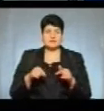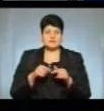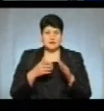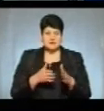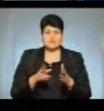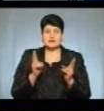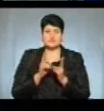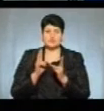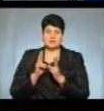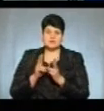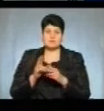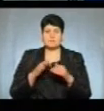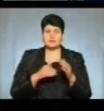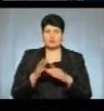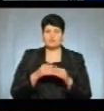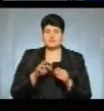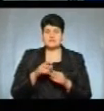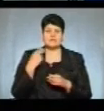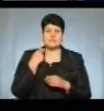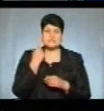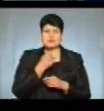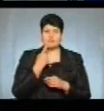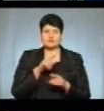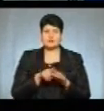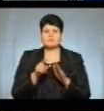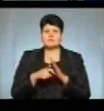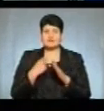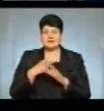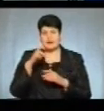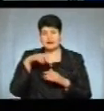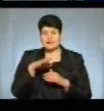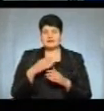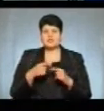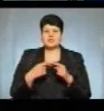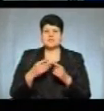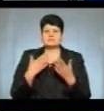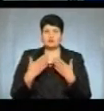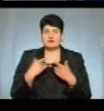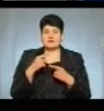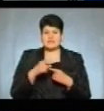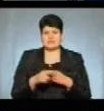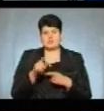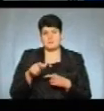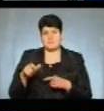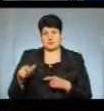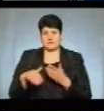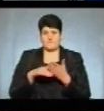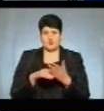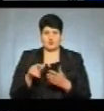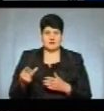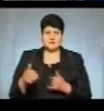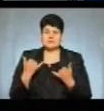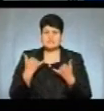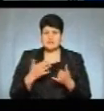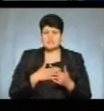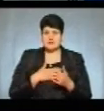зустрічах практикуватимуться в англійській мові, а також пізнаватимуть країни через спілкування з їхніми мешканцями-волонтерами. Зараз з нами з